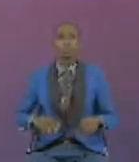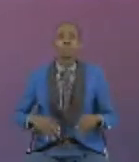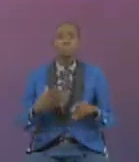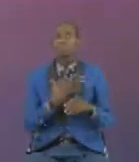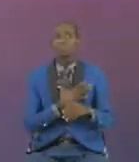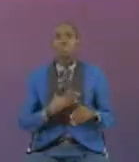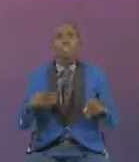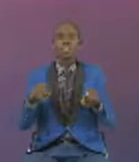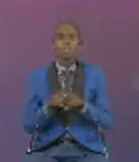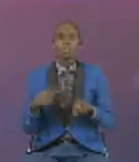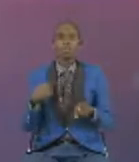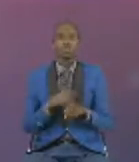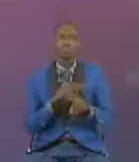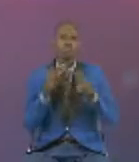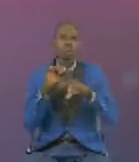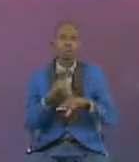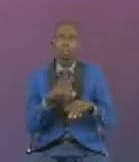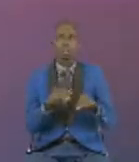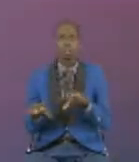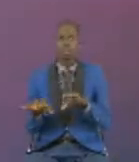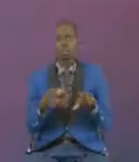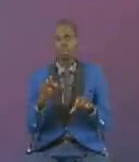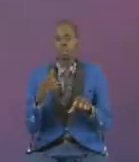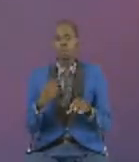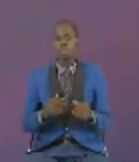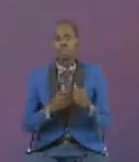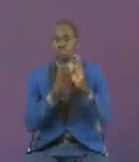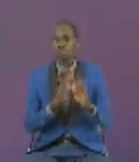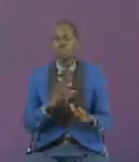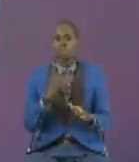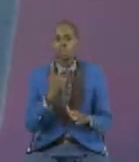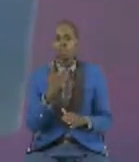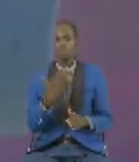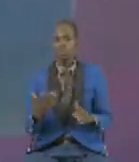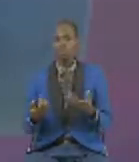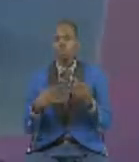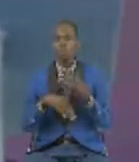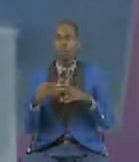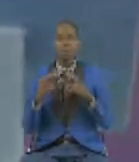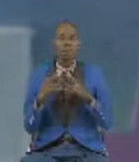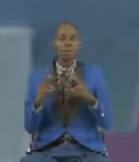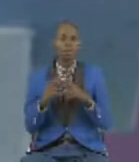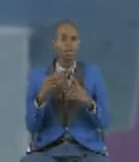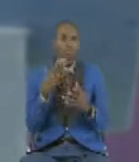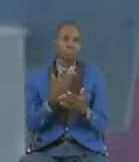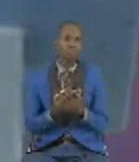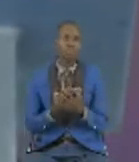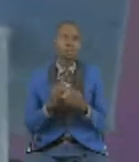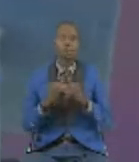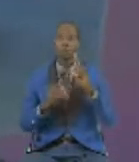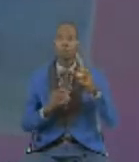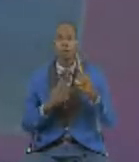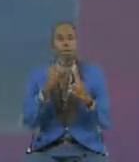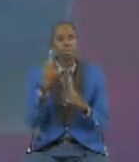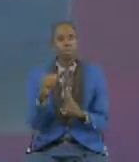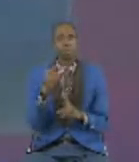nous considérons les actes des apôtres, il y a 4 choses qui ressortent clairement. Premièrement, la parole. Quand